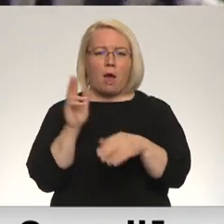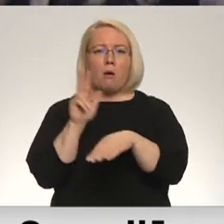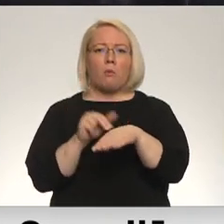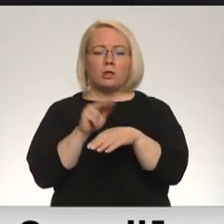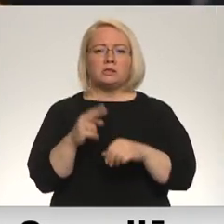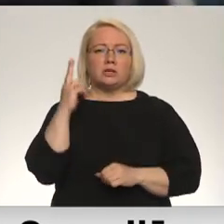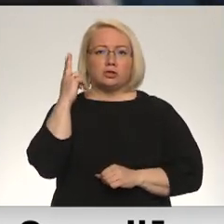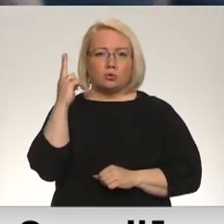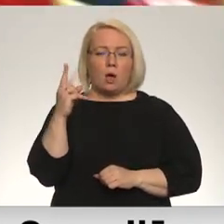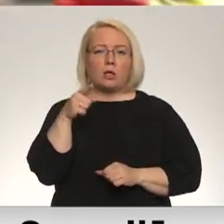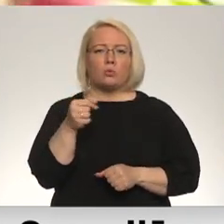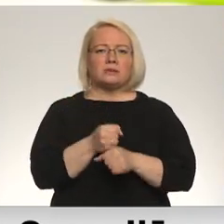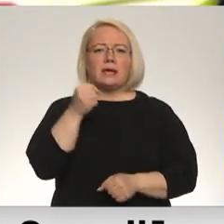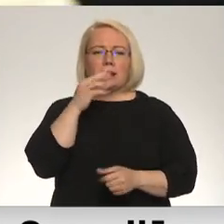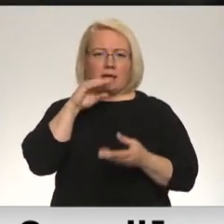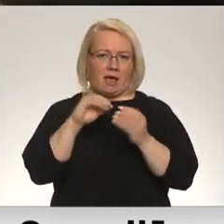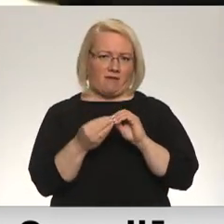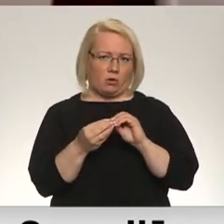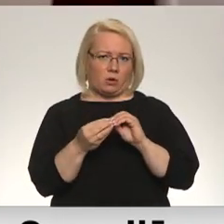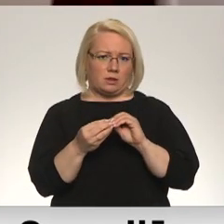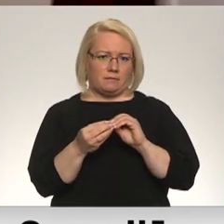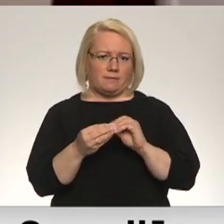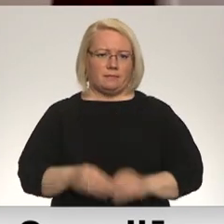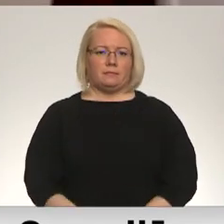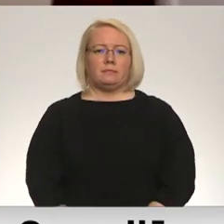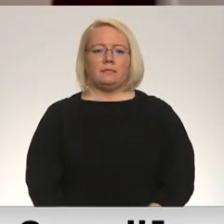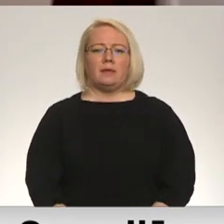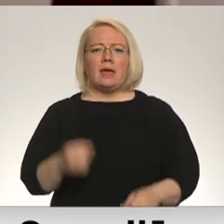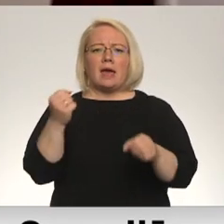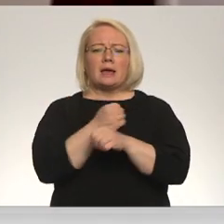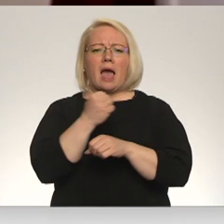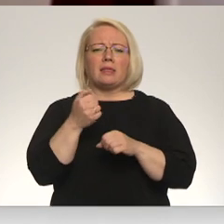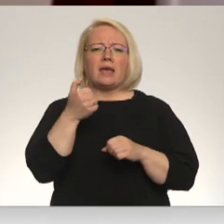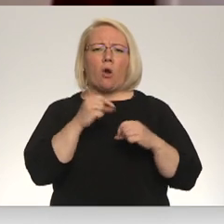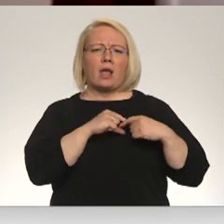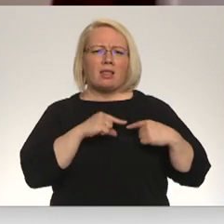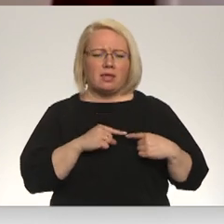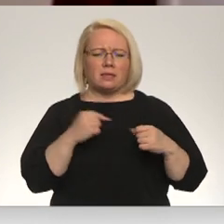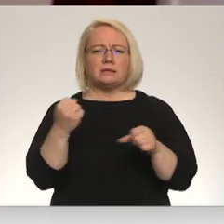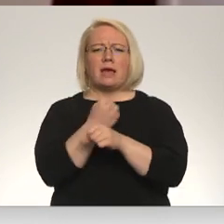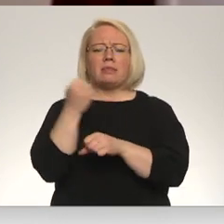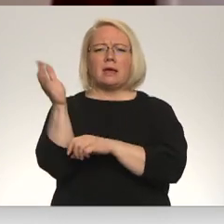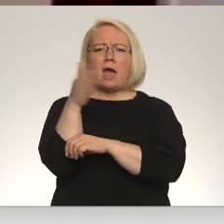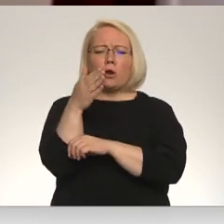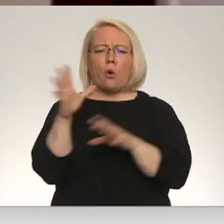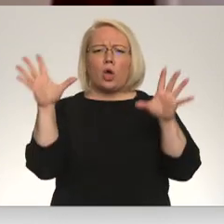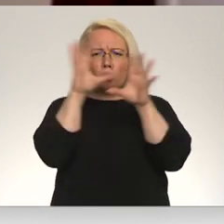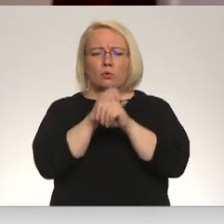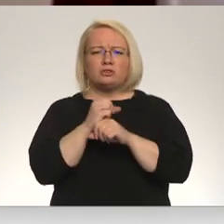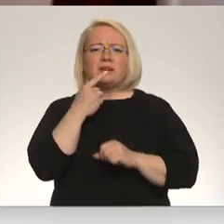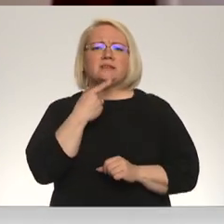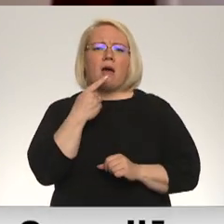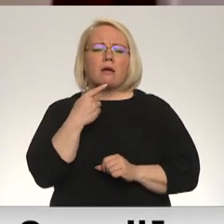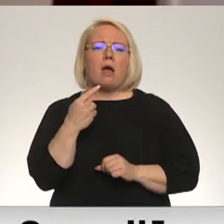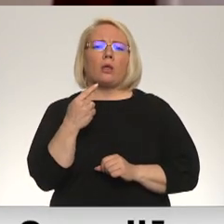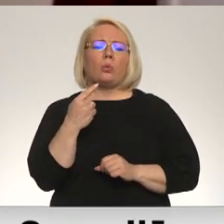sola to strikti ievērot. Gan Georga Lentes, gan arī karogi vienkārši ar tumšu sarkanu, kā saka šo